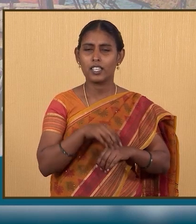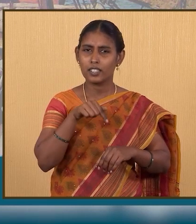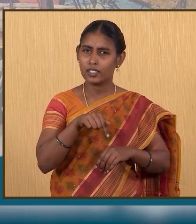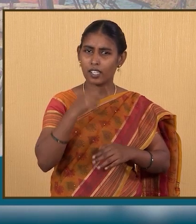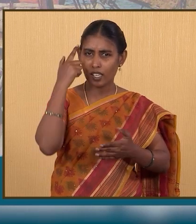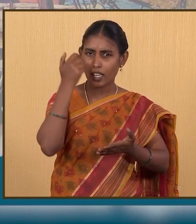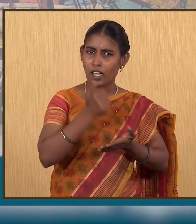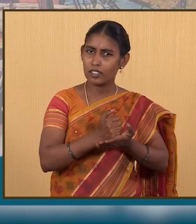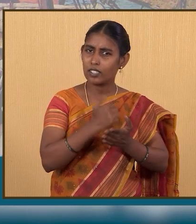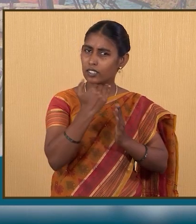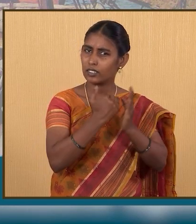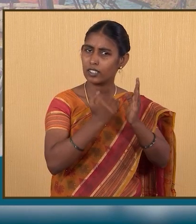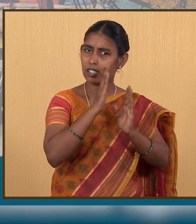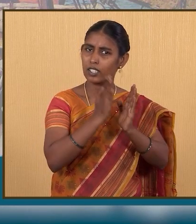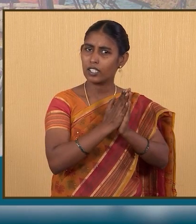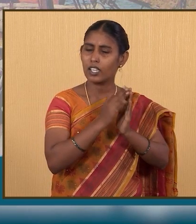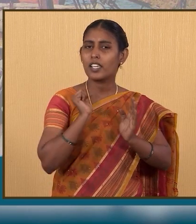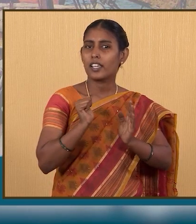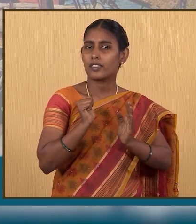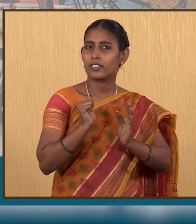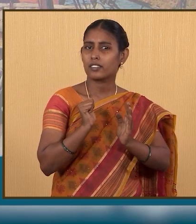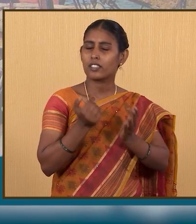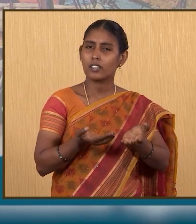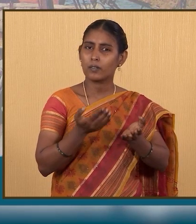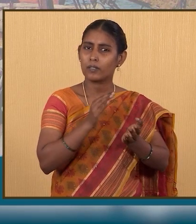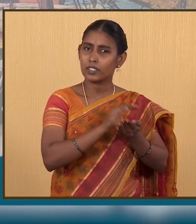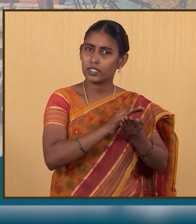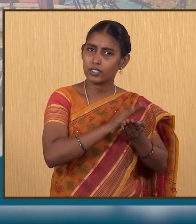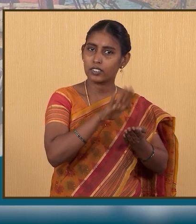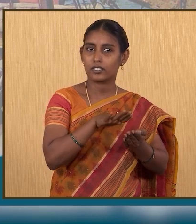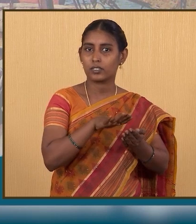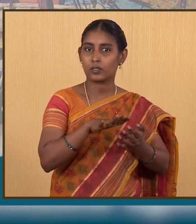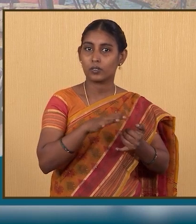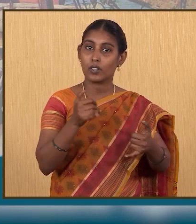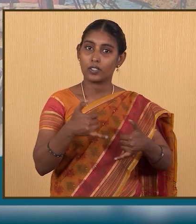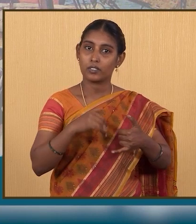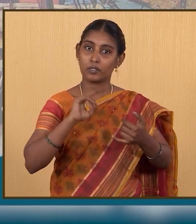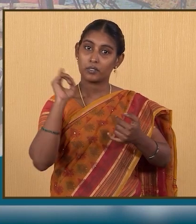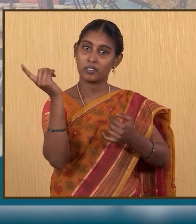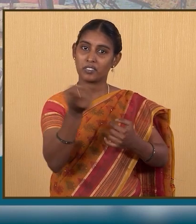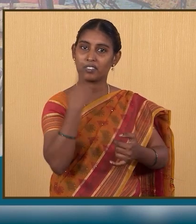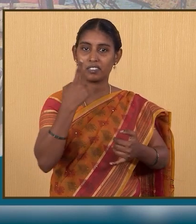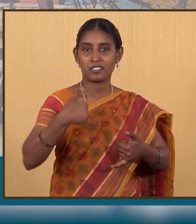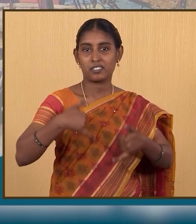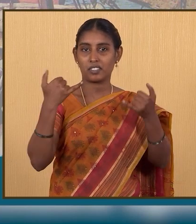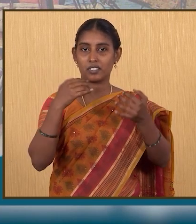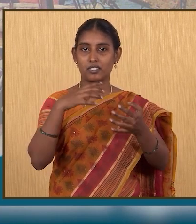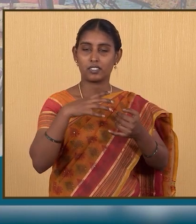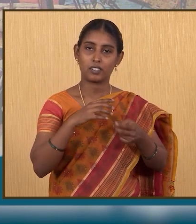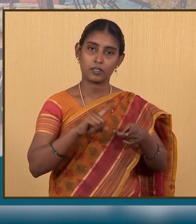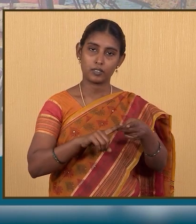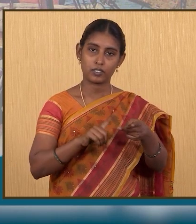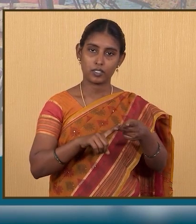இருக்குது. சரி, இந்த ஆதாரங்கள் எல்லாம் எந்த அளவுக்கு நமக்கு கிடைக்குது அப்படின்னு பார்த்தோன்னா, சர்வதேச அளவுலேயும்